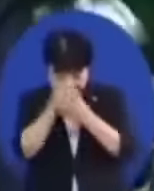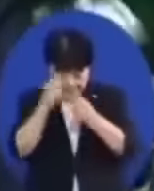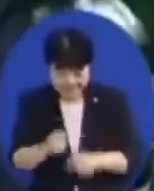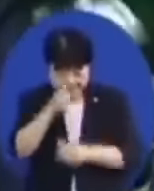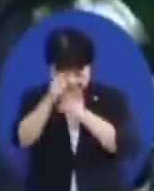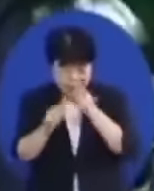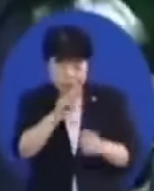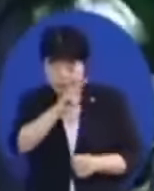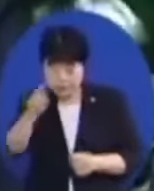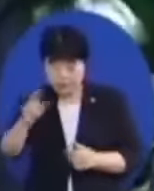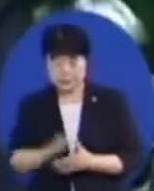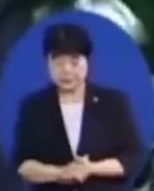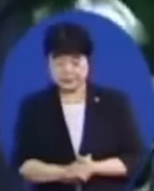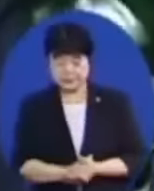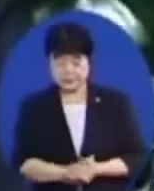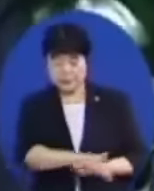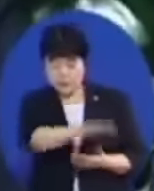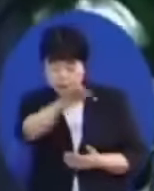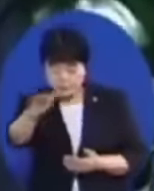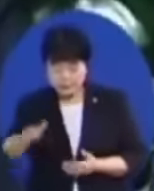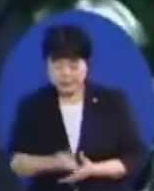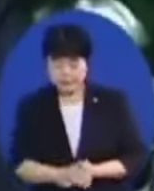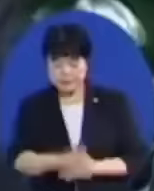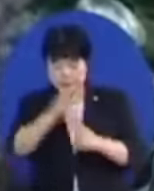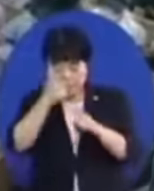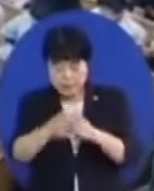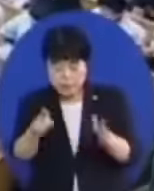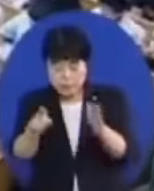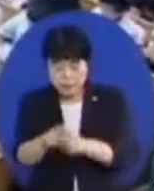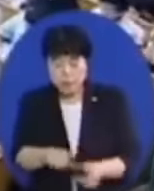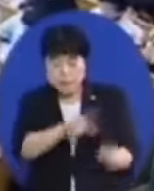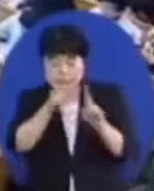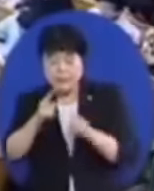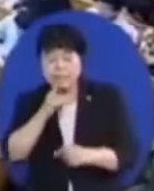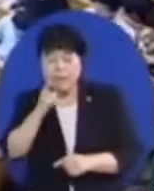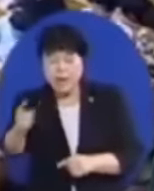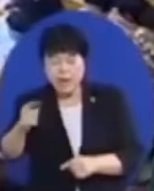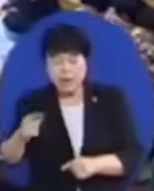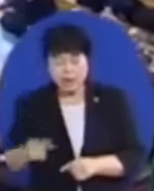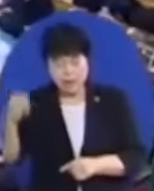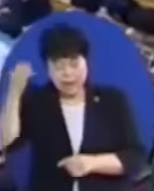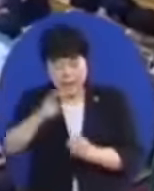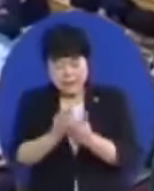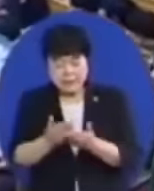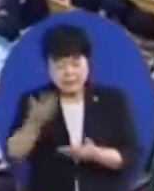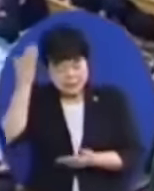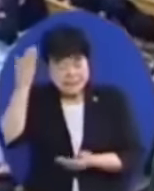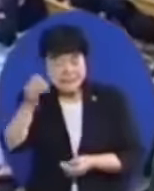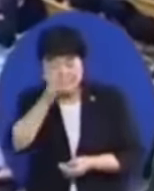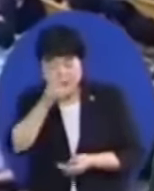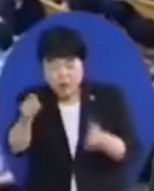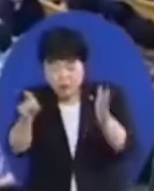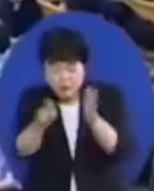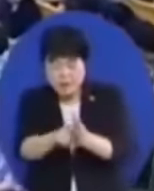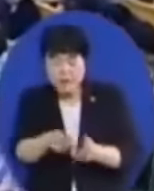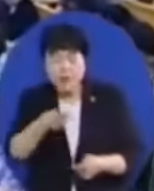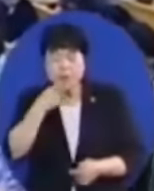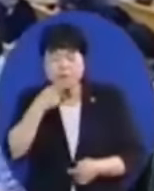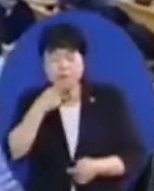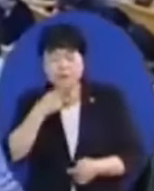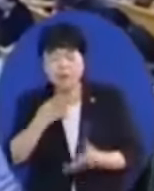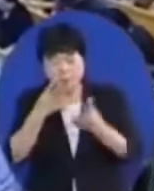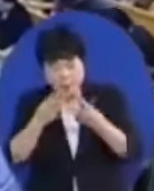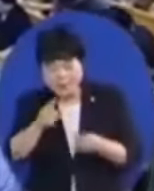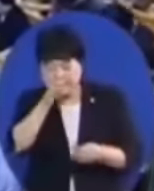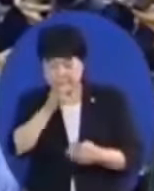살아계신 하나님 우리 아버지요, 우리는 예수 믿고 산다면서 성경 지식은 많으나 믿음은 없는 사람이